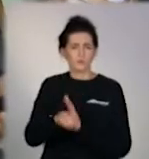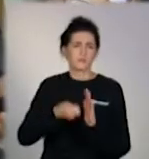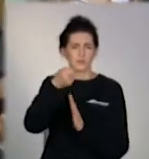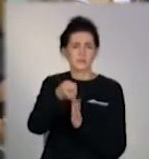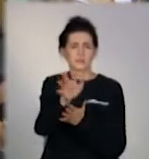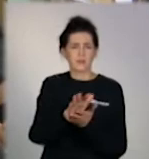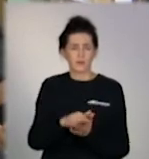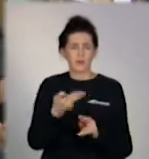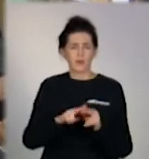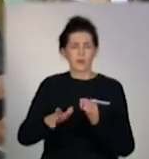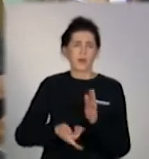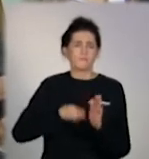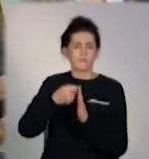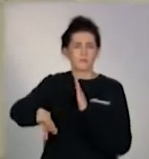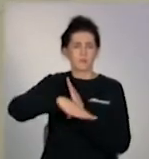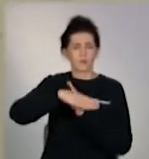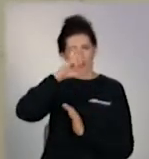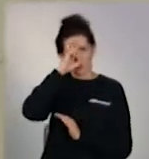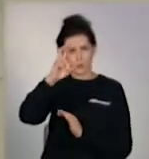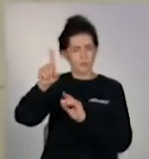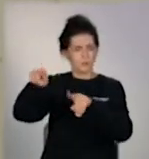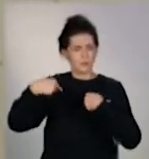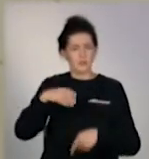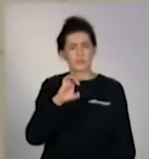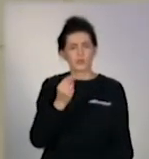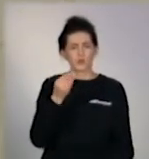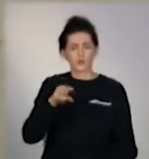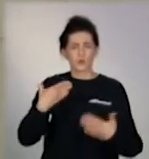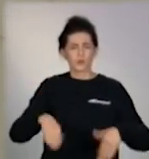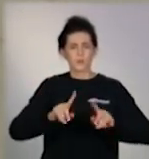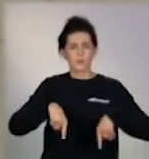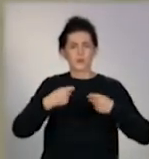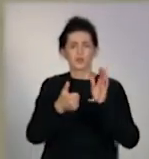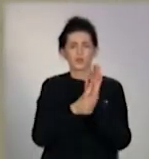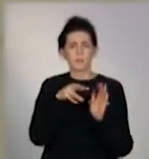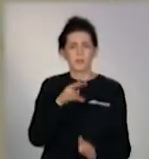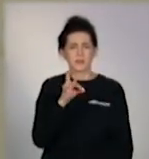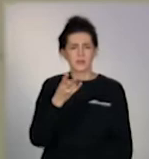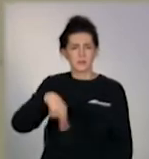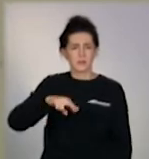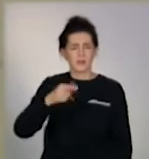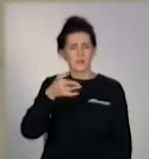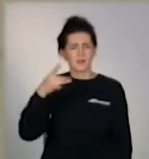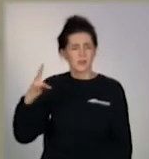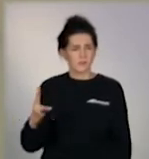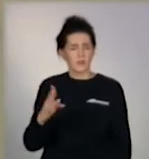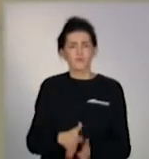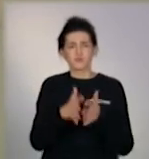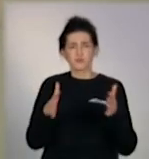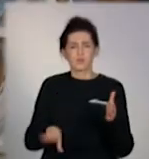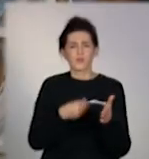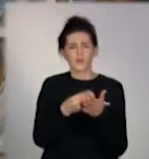аби отримати допомогу від держави. На їхні рахунки переведено близько 6 мільярдів гривень. Більшість коштів